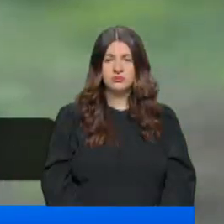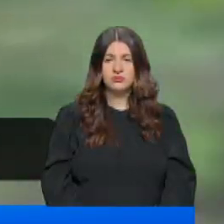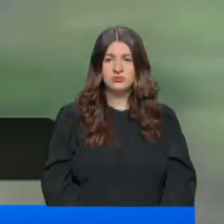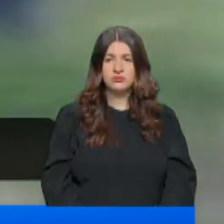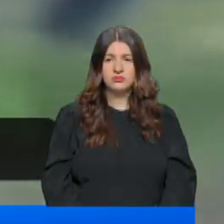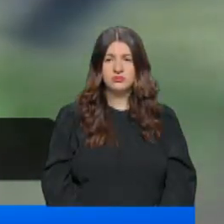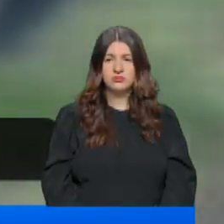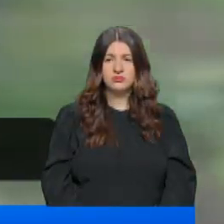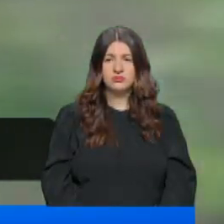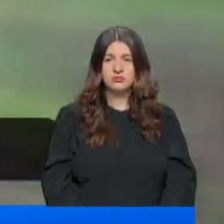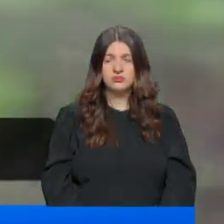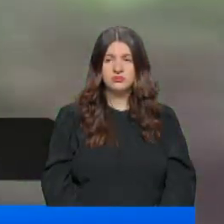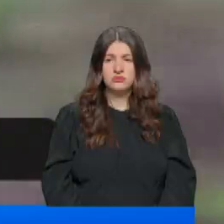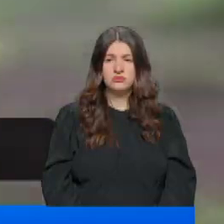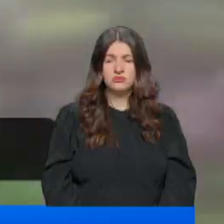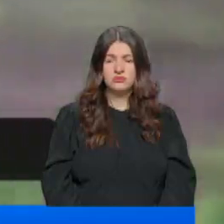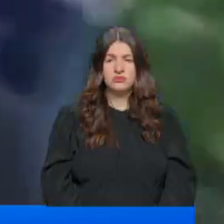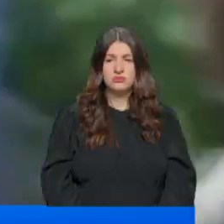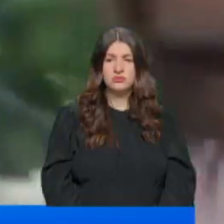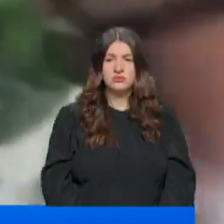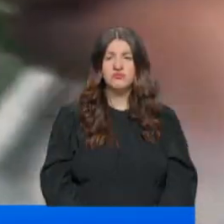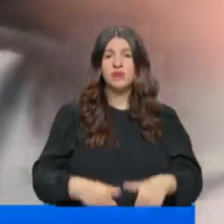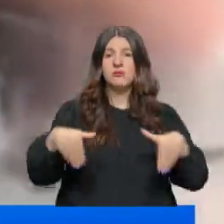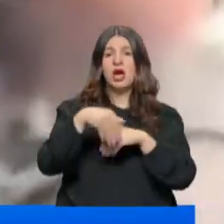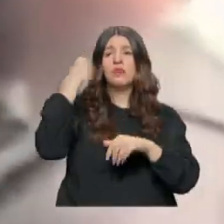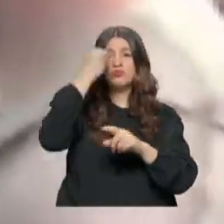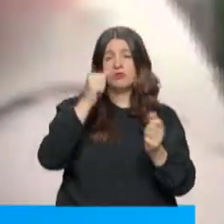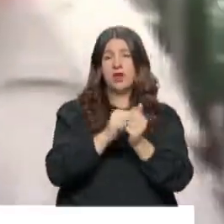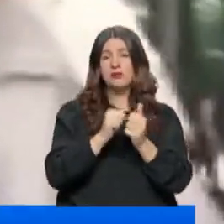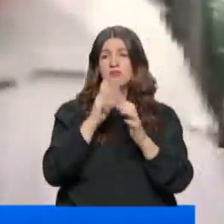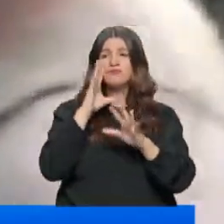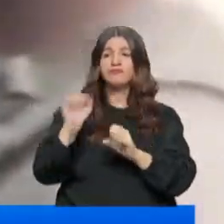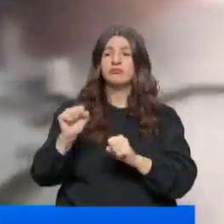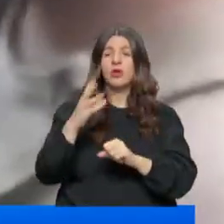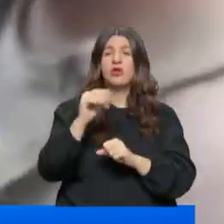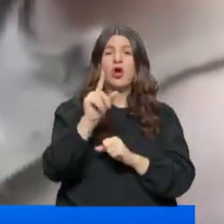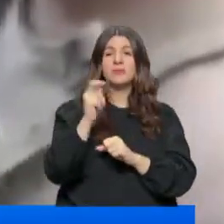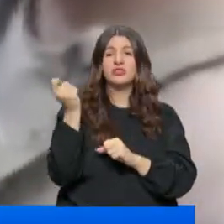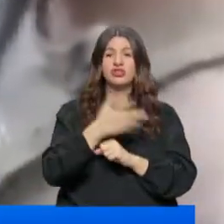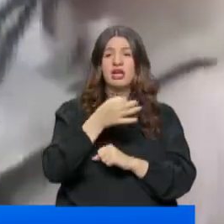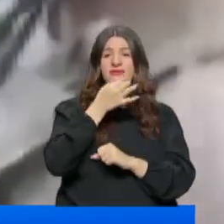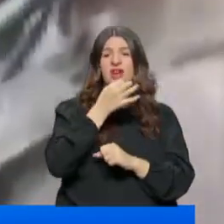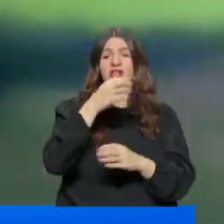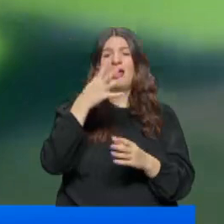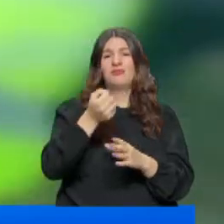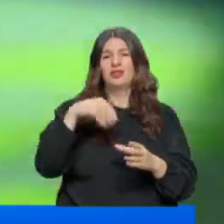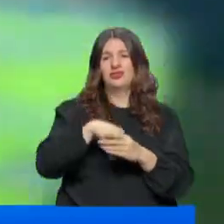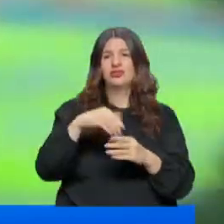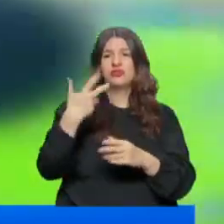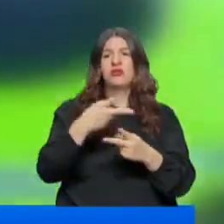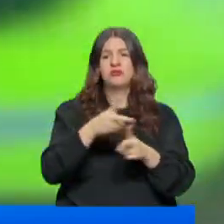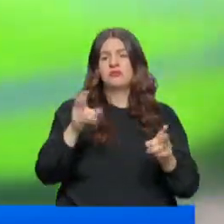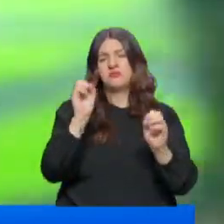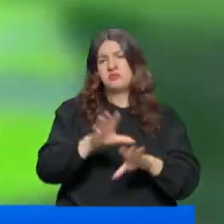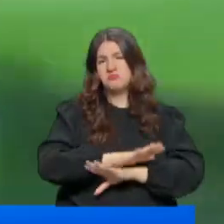İnsan gibi davranın. İnsan gibi. Mahalle muhtarıyla birlikte gözaltına alınan 11 kişi ifadeleri alındıktan sonra